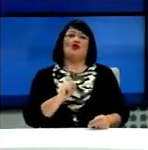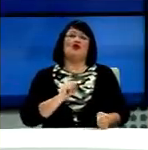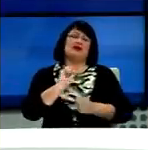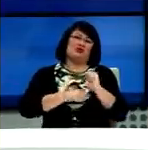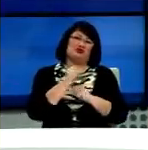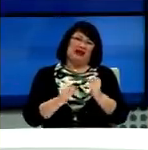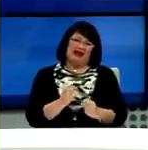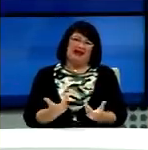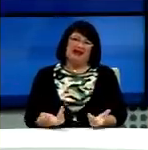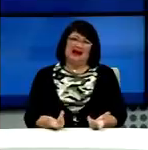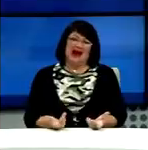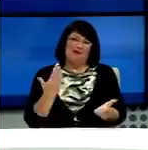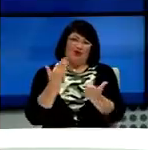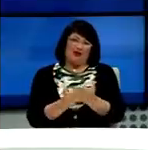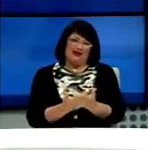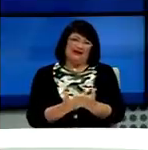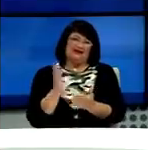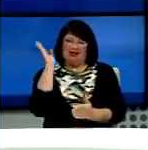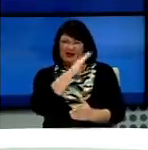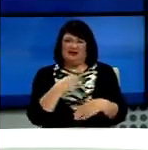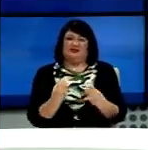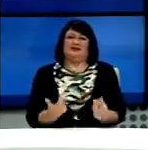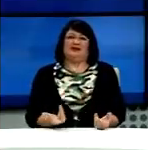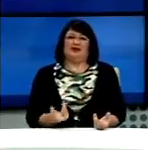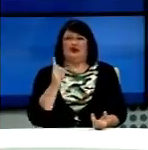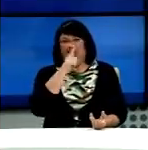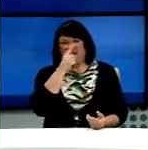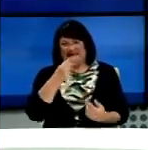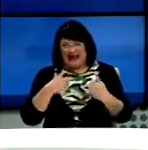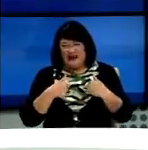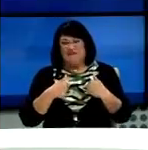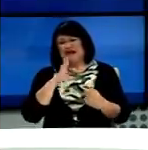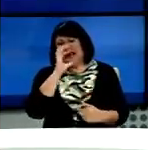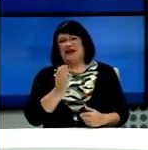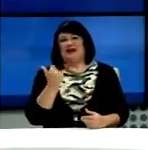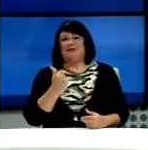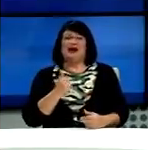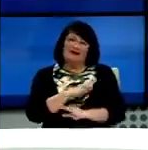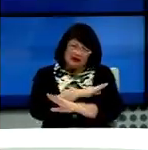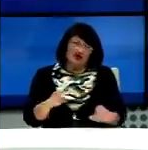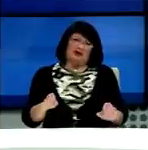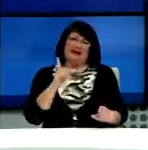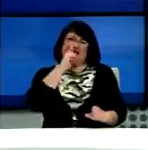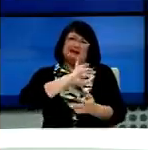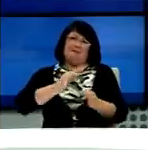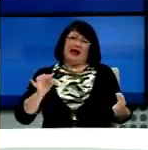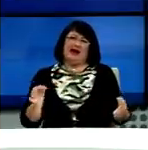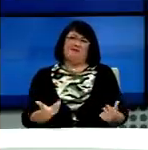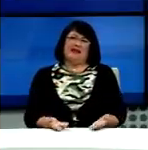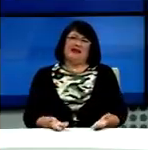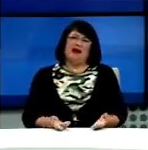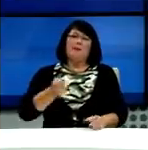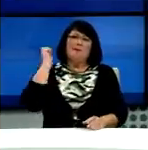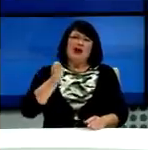προσπάθεια να αποδείξετε ότι λέμε ψέματα, δεν λέμε την αλήθεια. Να σταματήσει αυτό το παραμύθι. Διότι ο μεγαλύτερος